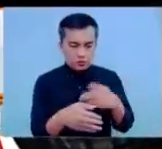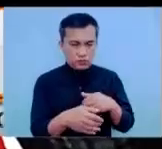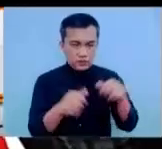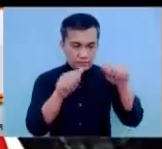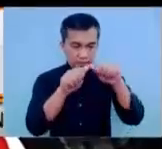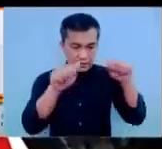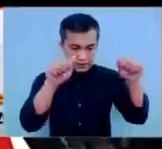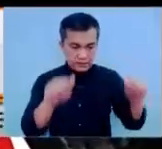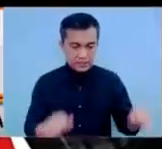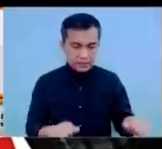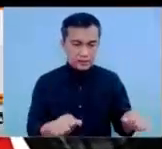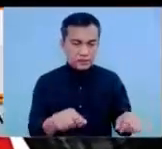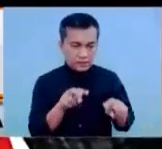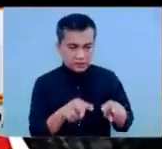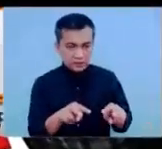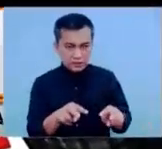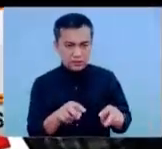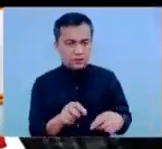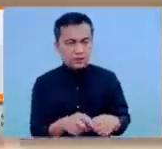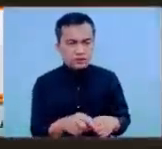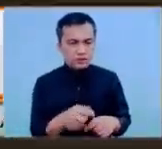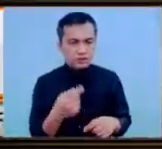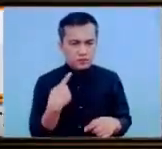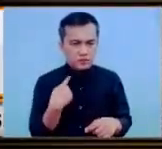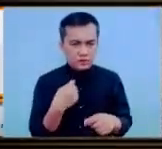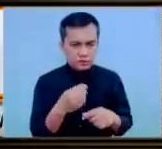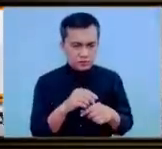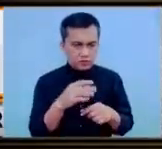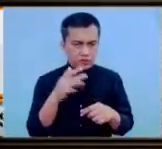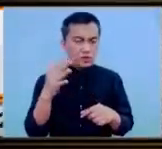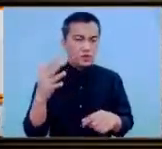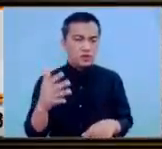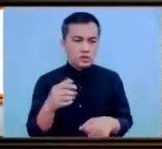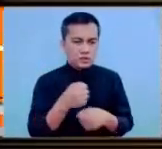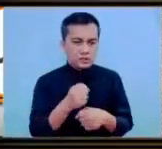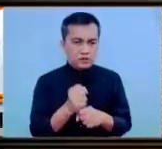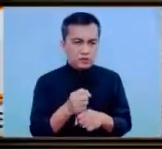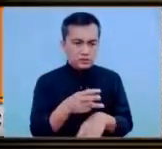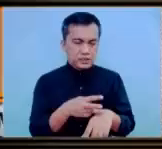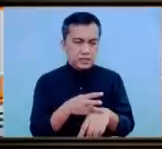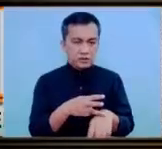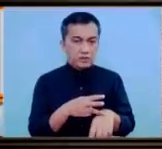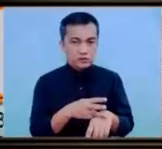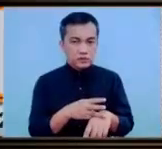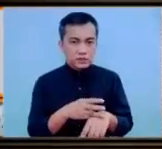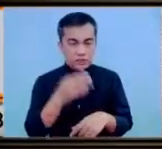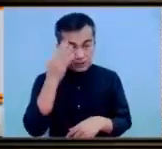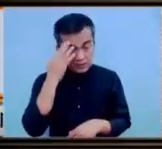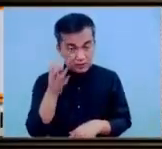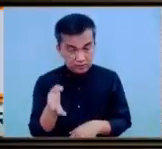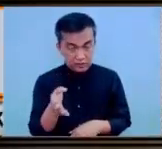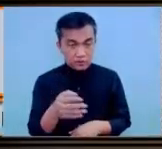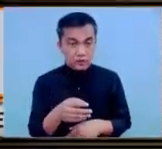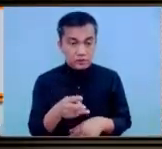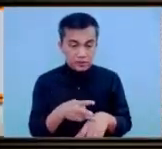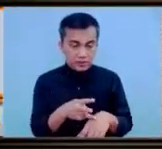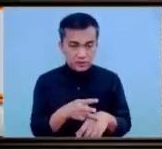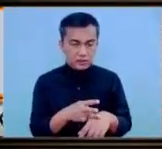isa sa mga nasa loob na meron pong usok. Gawa po yan sa kahoy po eh. Alam nyo naman po, pag ang kahoy po